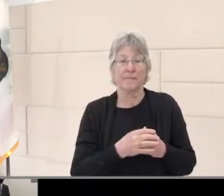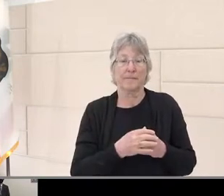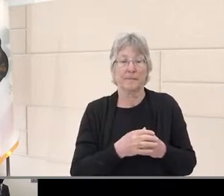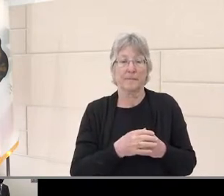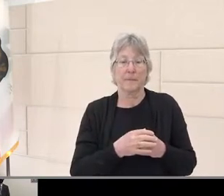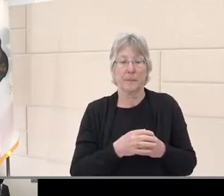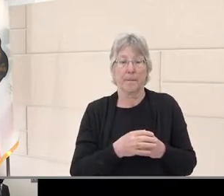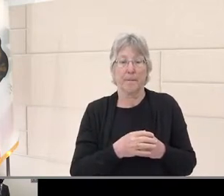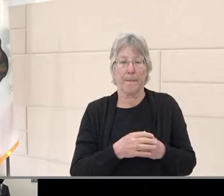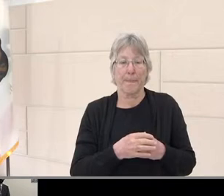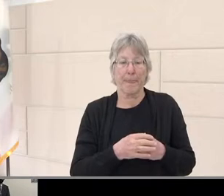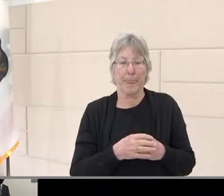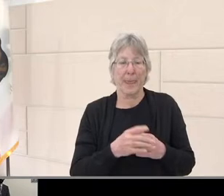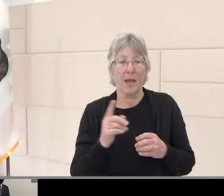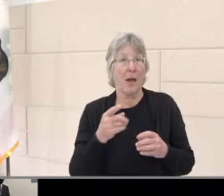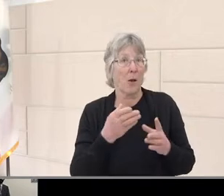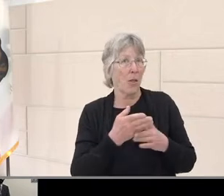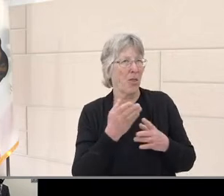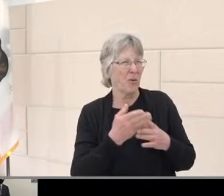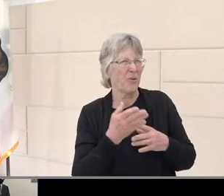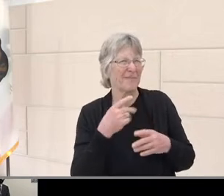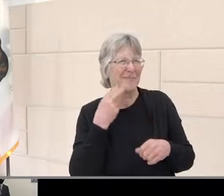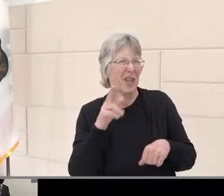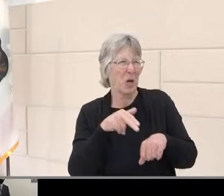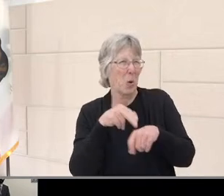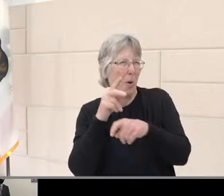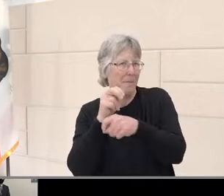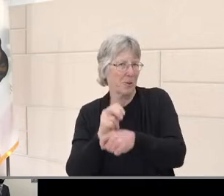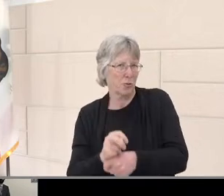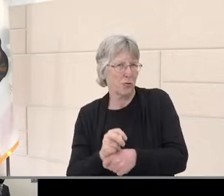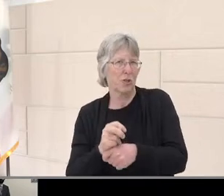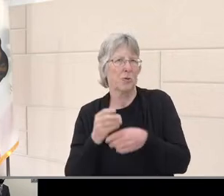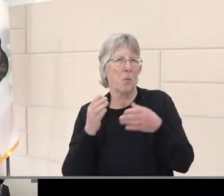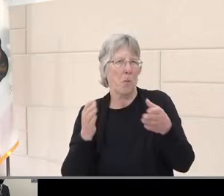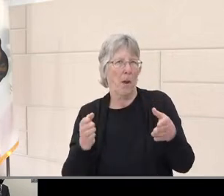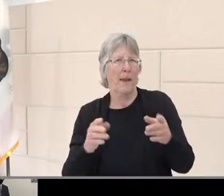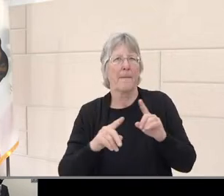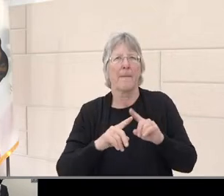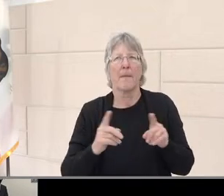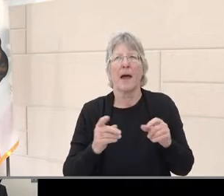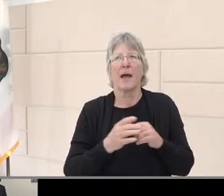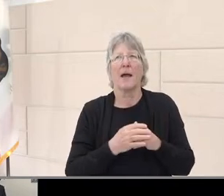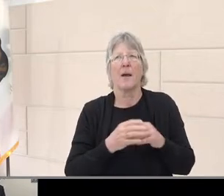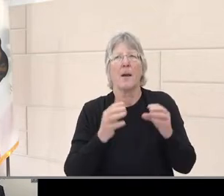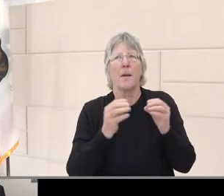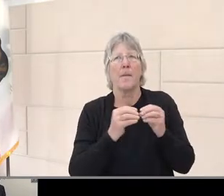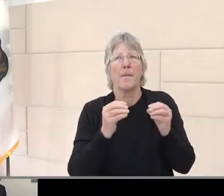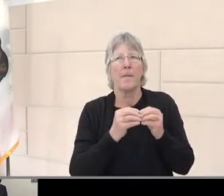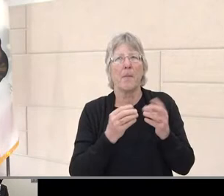តែតាមរយៈការបង្ហាត់ធម្មតានោះទេ